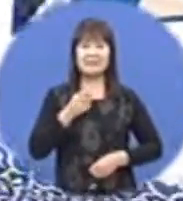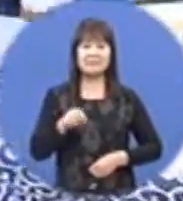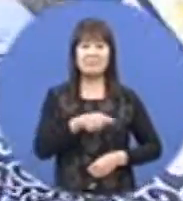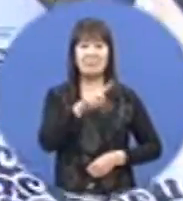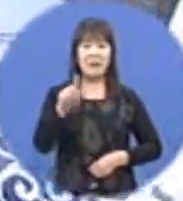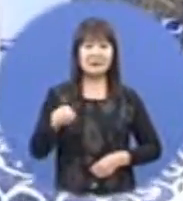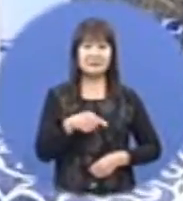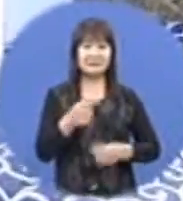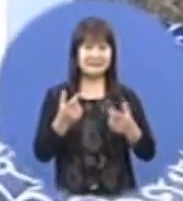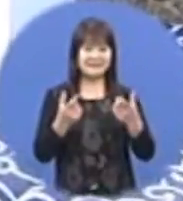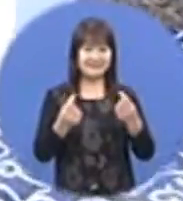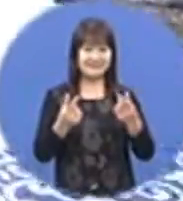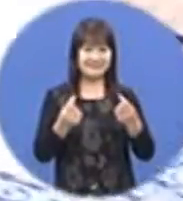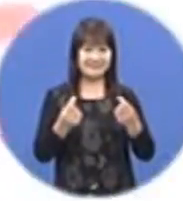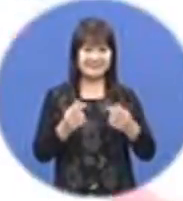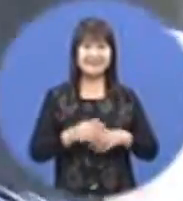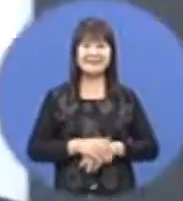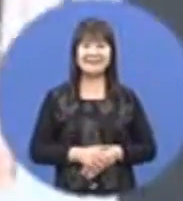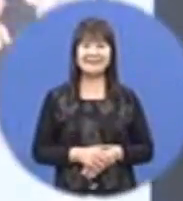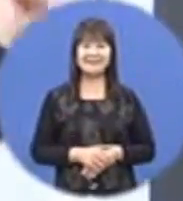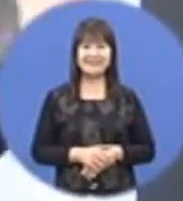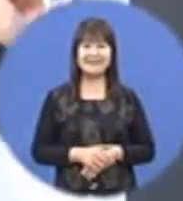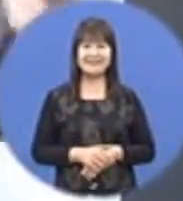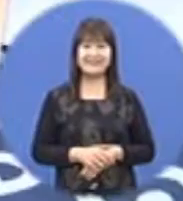丸です。 よし、